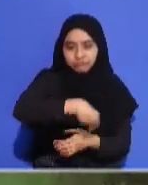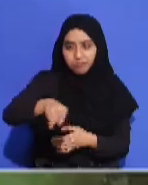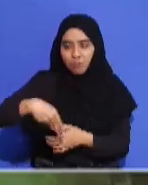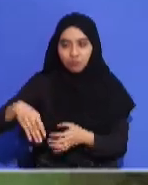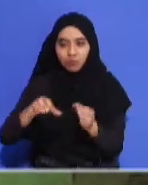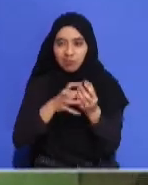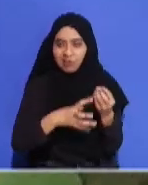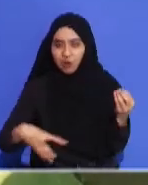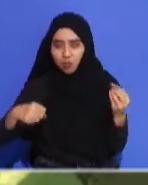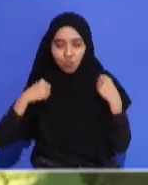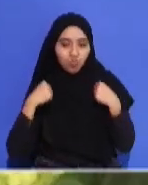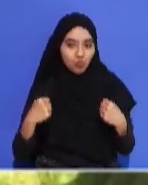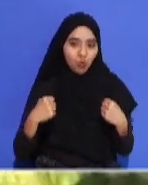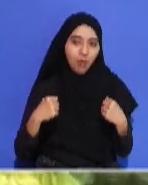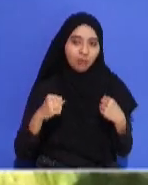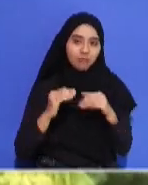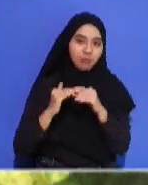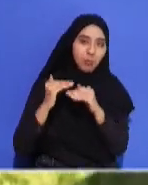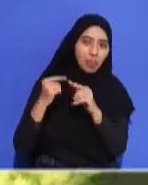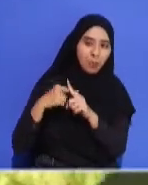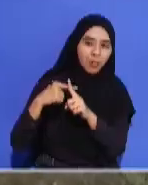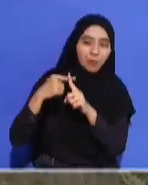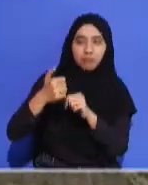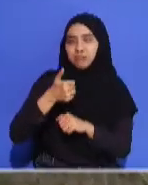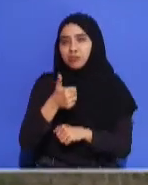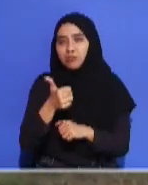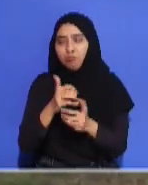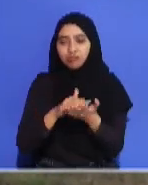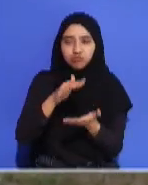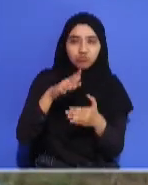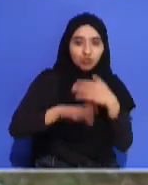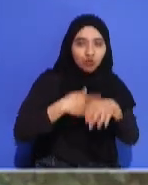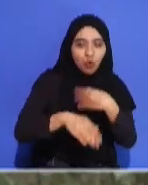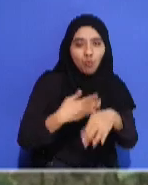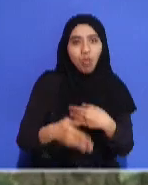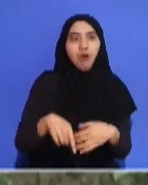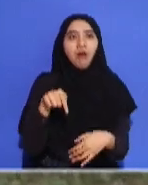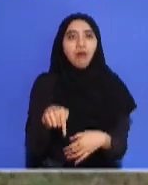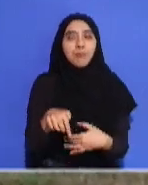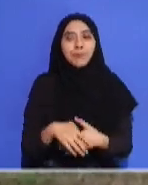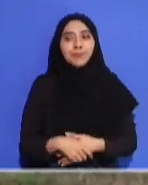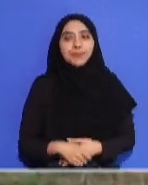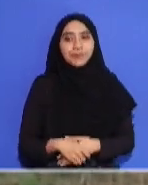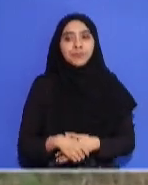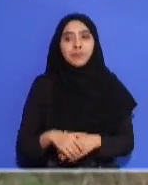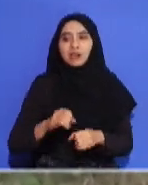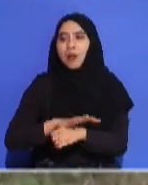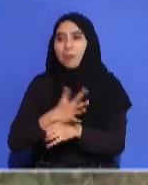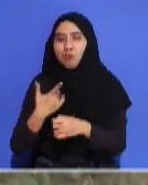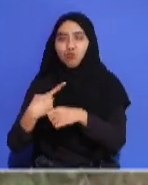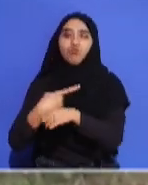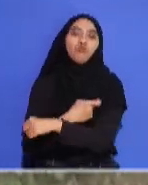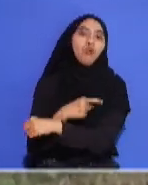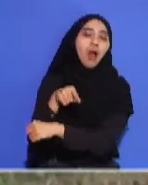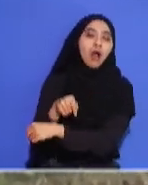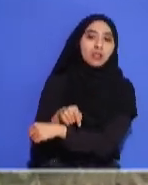saged kiyat lan sakmanggenipun ugi tasih saged produktif. Ning niku kenging napa niki, Mas? Kenging virus turun